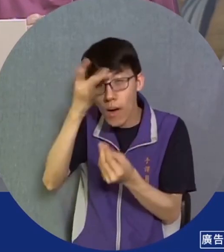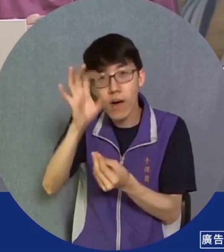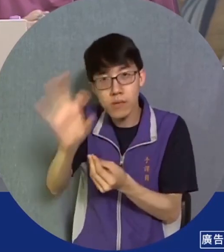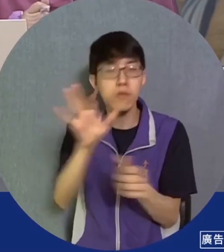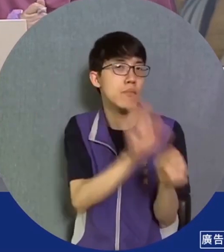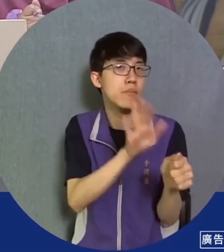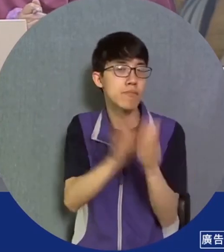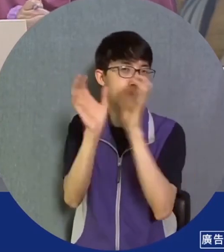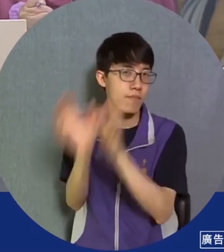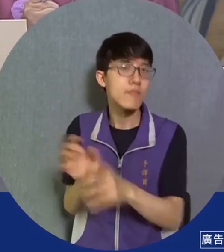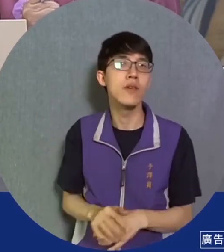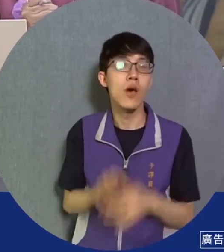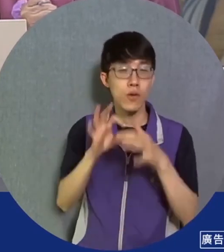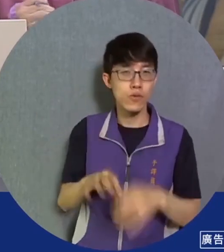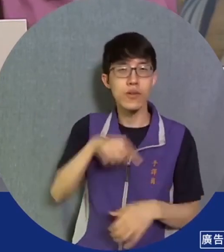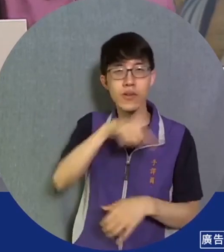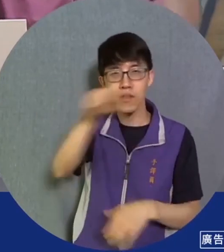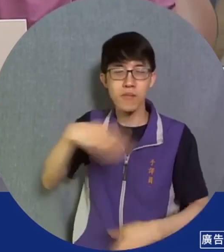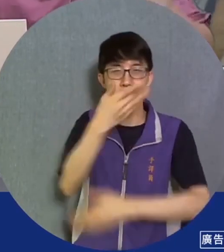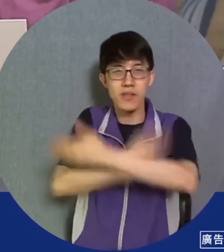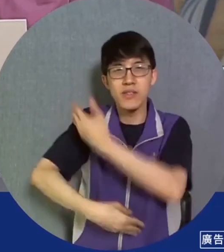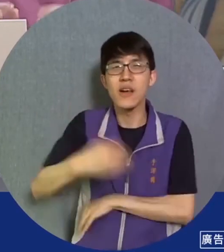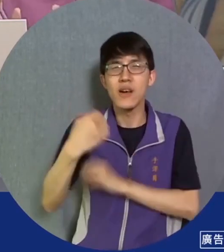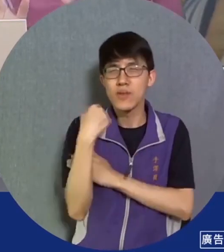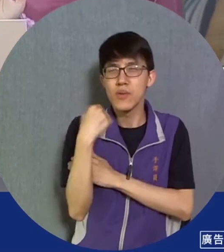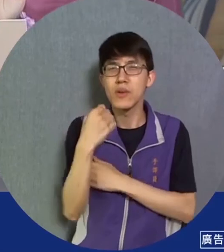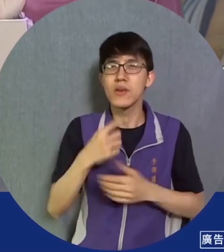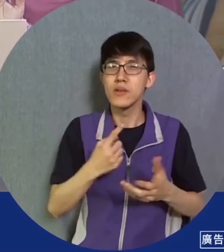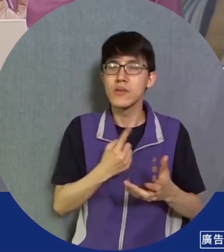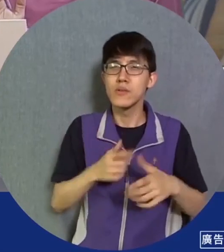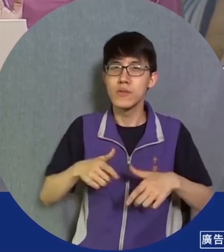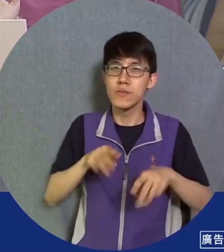实就是大家多多的出门，然后想做什么就去做什么，先不要设